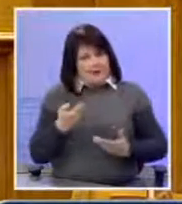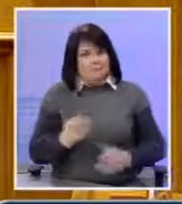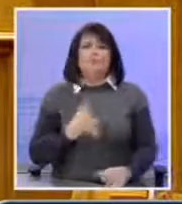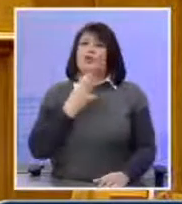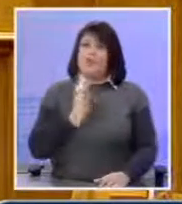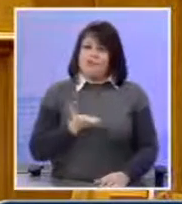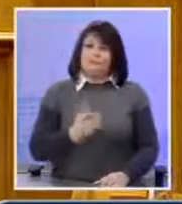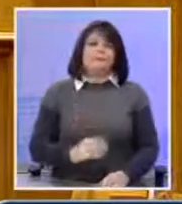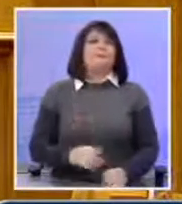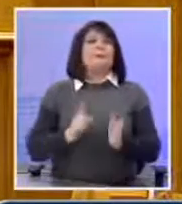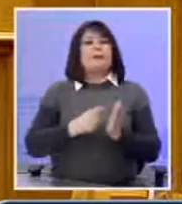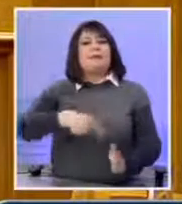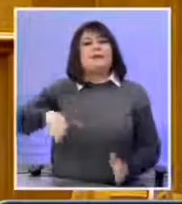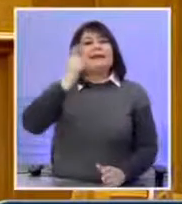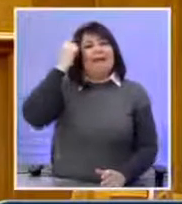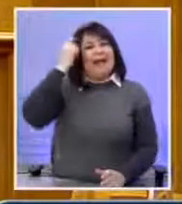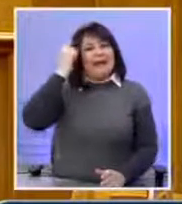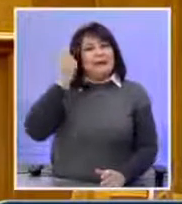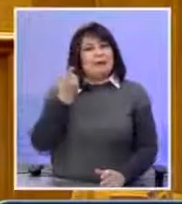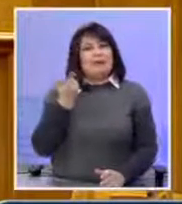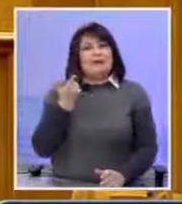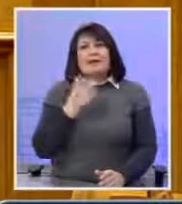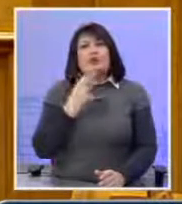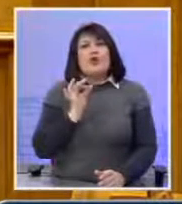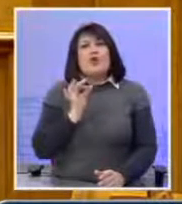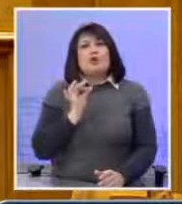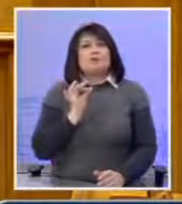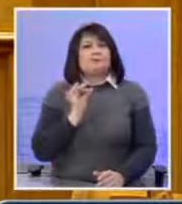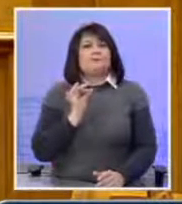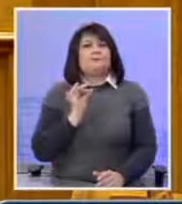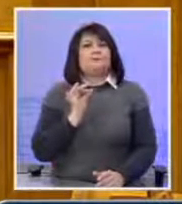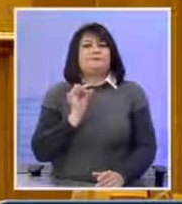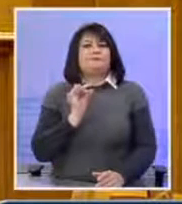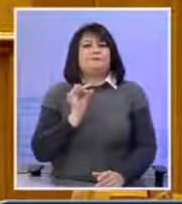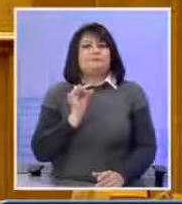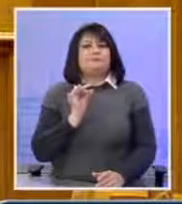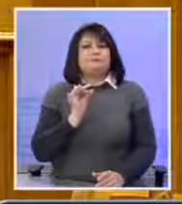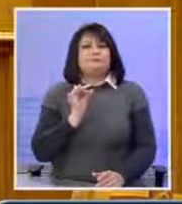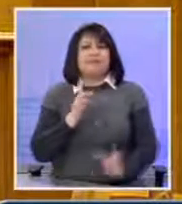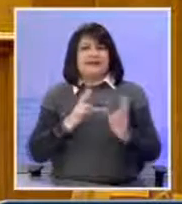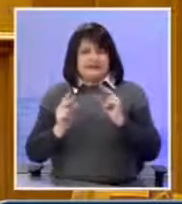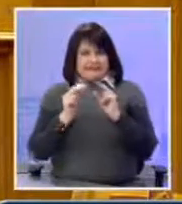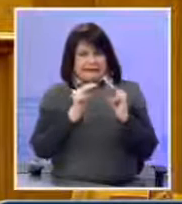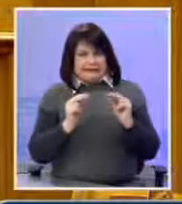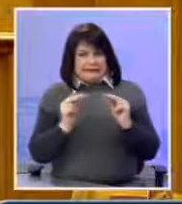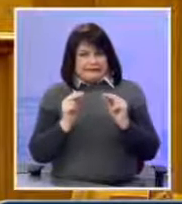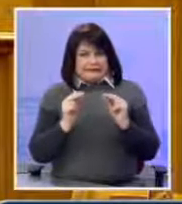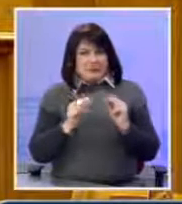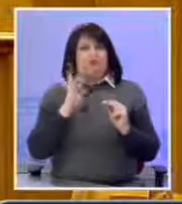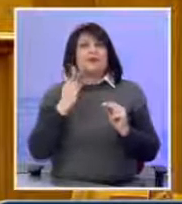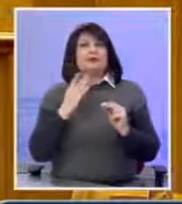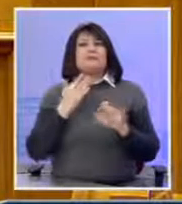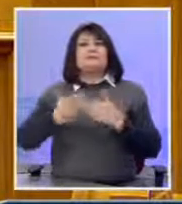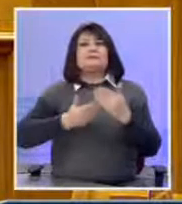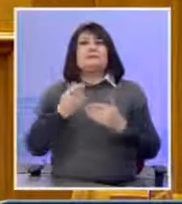Διότι αυτό που πρέπει να καταλάβουμε όλοι είναι αν έχει νόημα όλη αυτή η υποτιθέμενη μέσα αγωγικά συζήτηση, όταν με τη διαδικασία